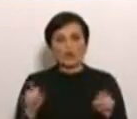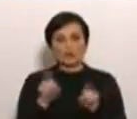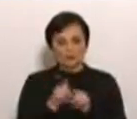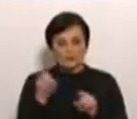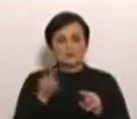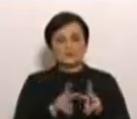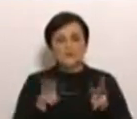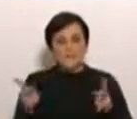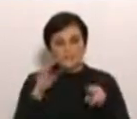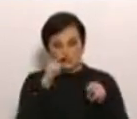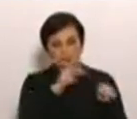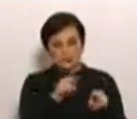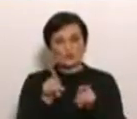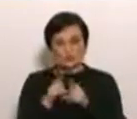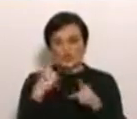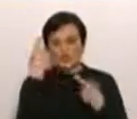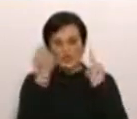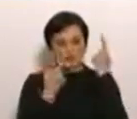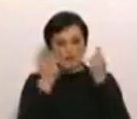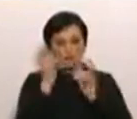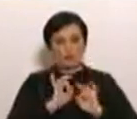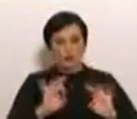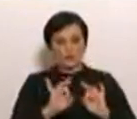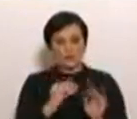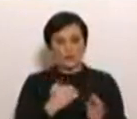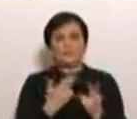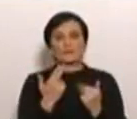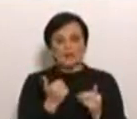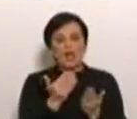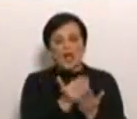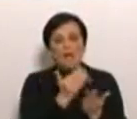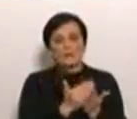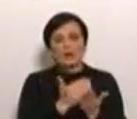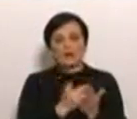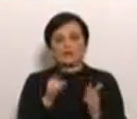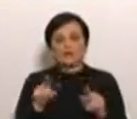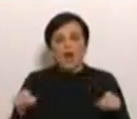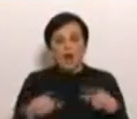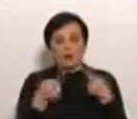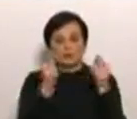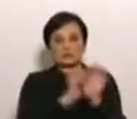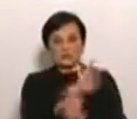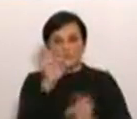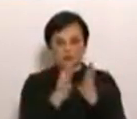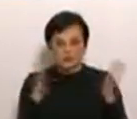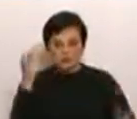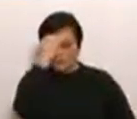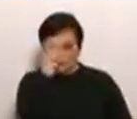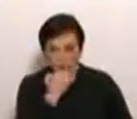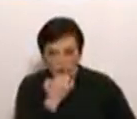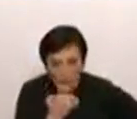რომ მოგვაწოდოთ ინფორმაცია და იმ ეტაპების, რომელიც წინ უძღვის აღორძინების პროექტს. დიდი მადლობა.